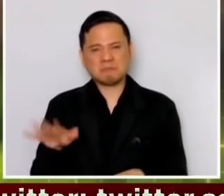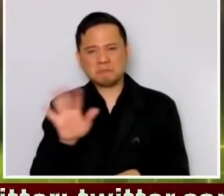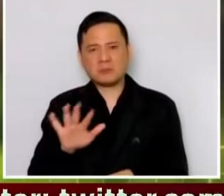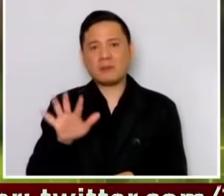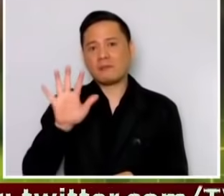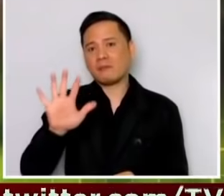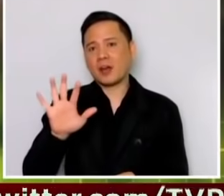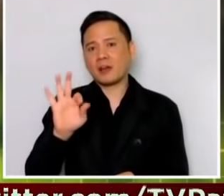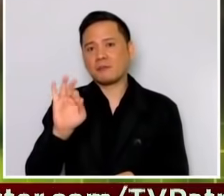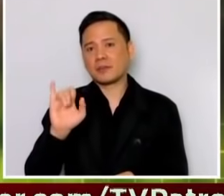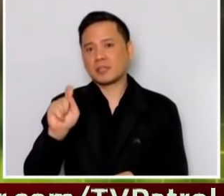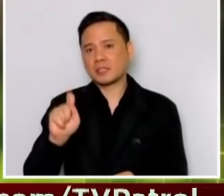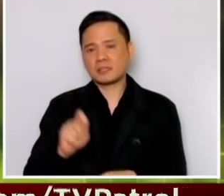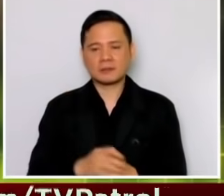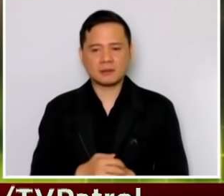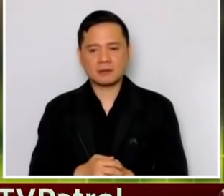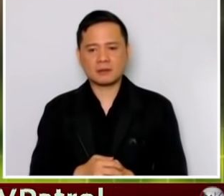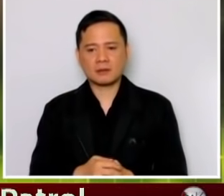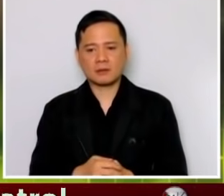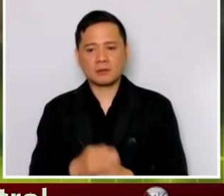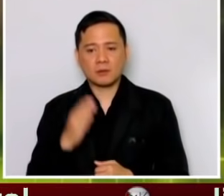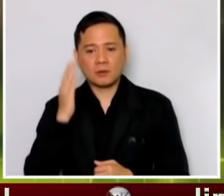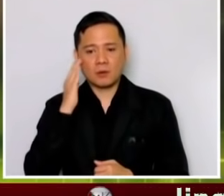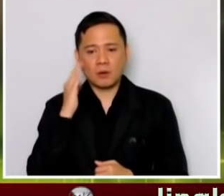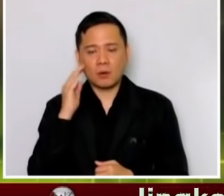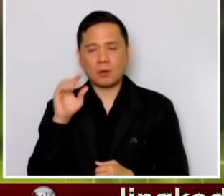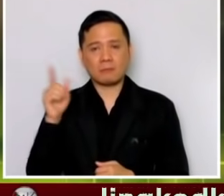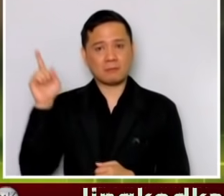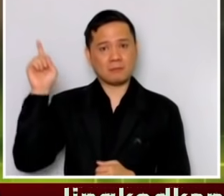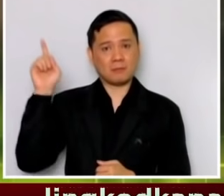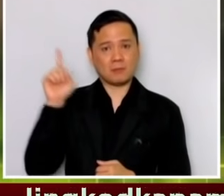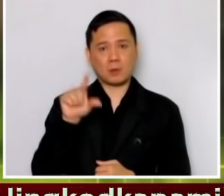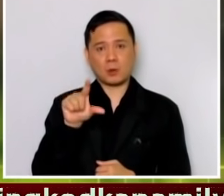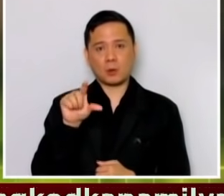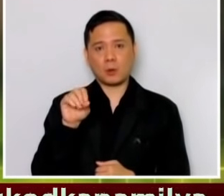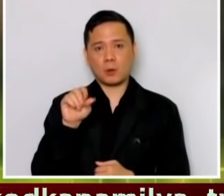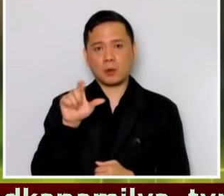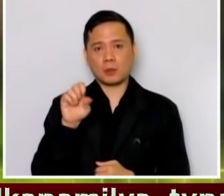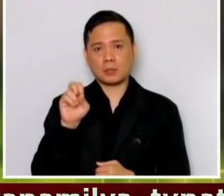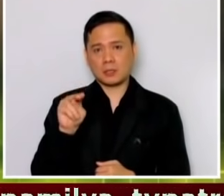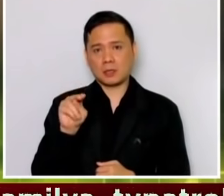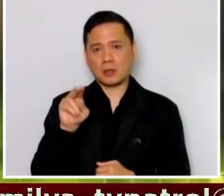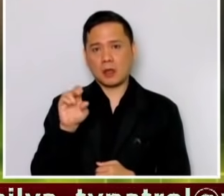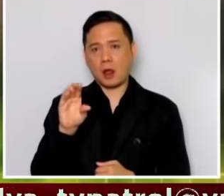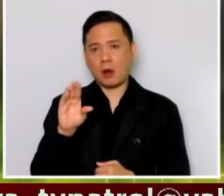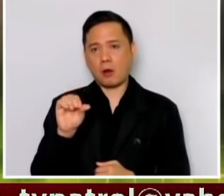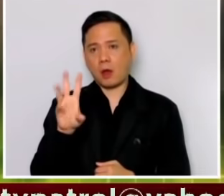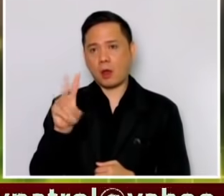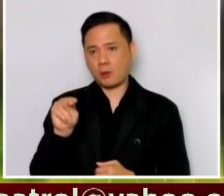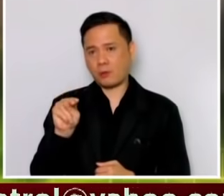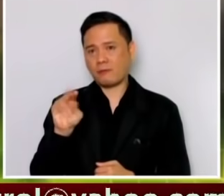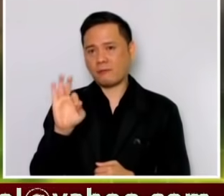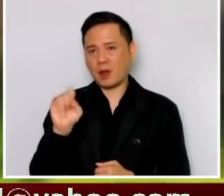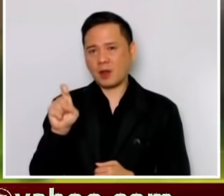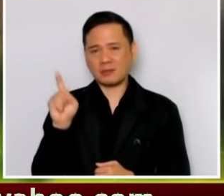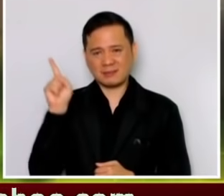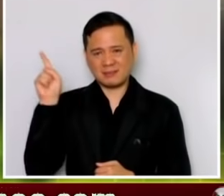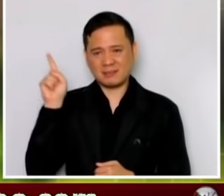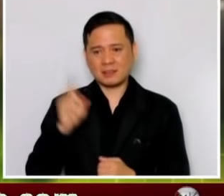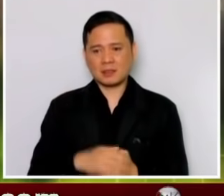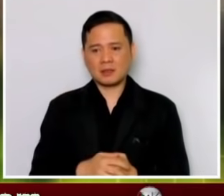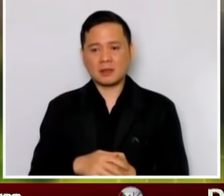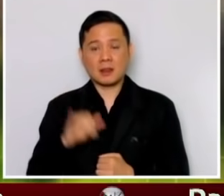At ang golden crowned flying fox na endemic o sa Pilipinas na matatagpuan ay isa rin sa